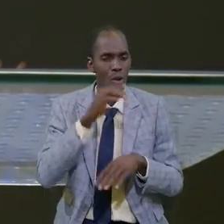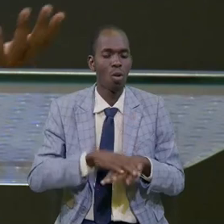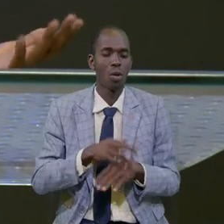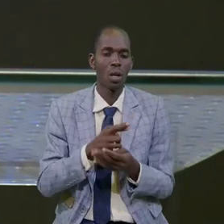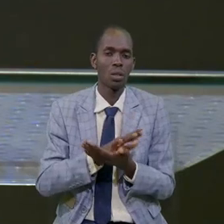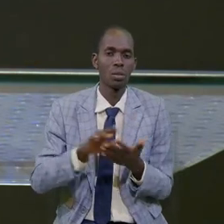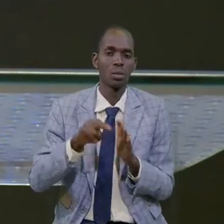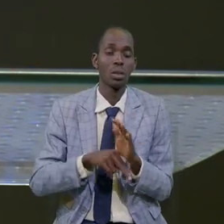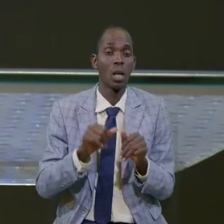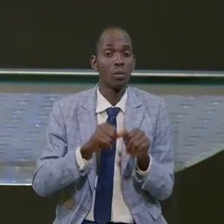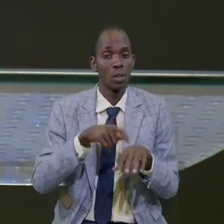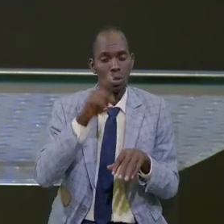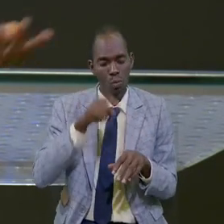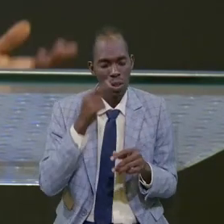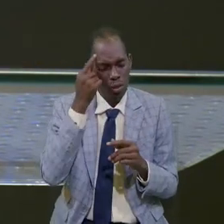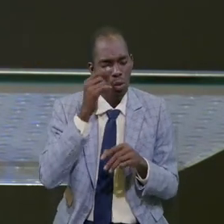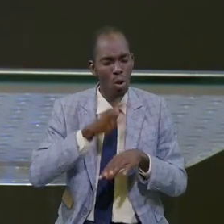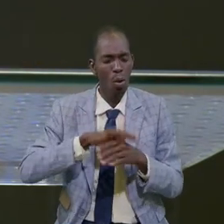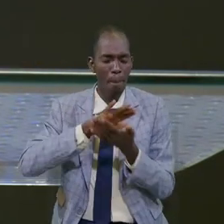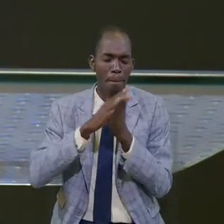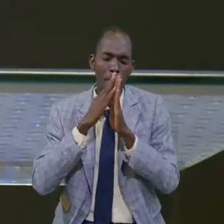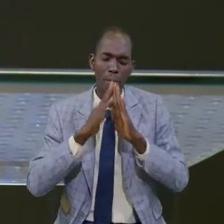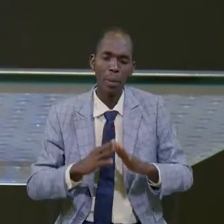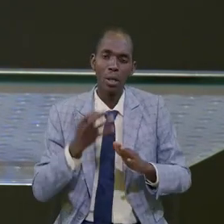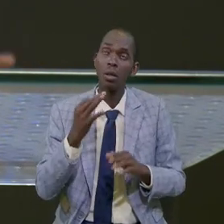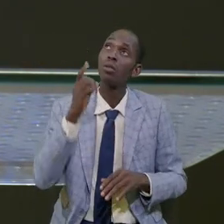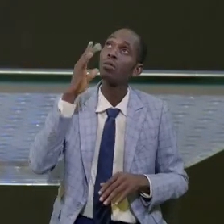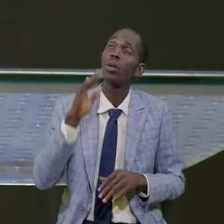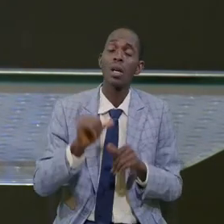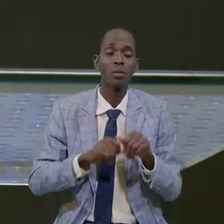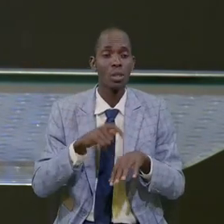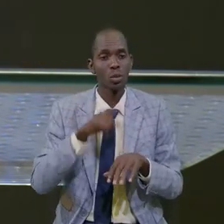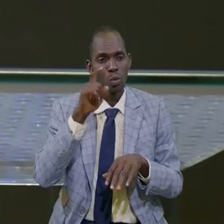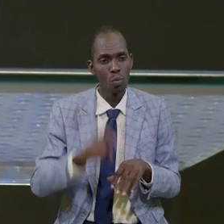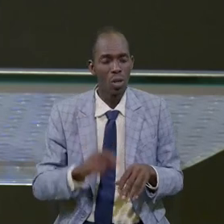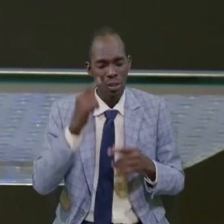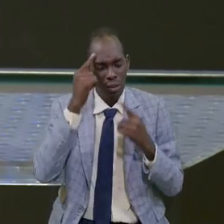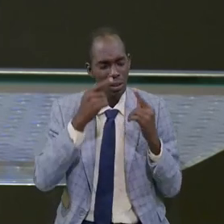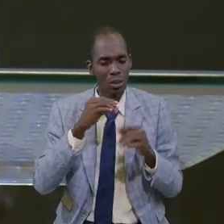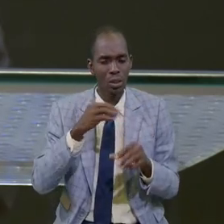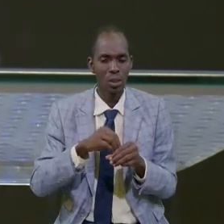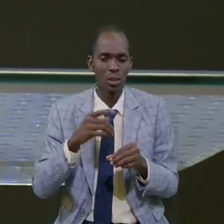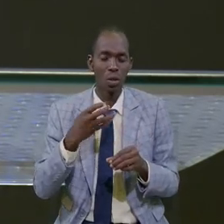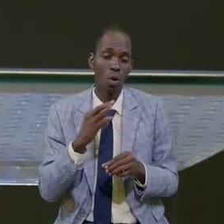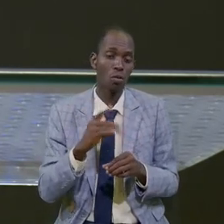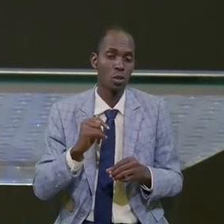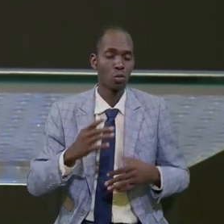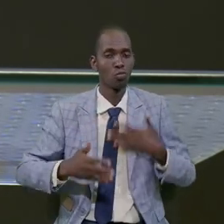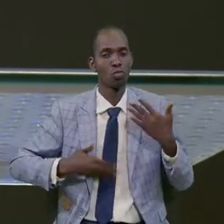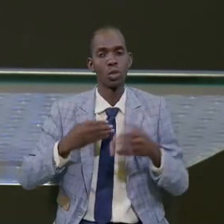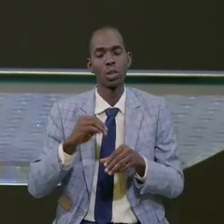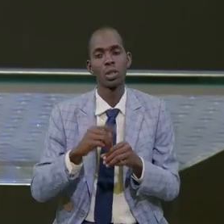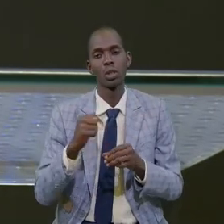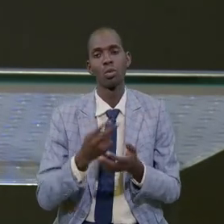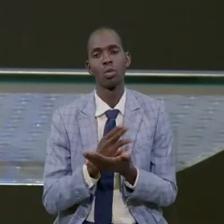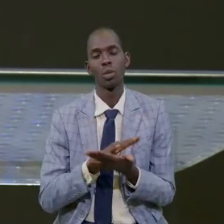tout moment vous devez considérer la paix de Dieu. Vous devez considérer à tout moment la joie dans le Saint-Esprit et